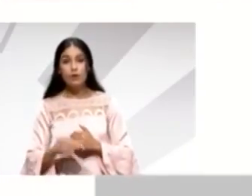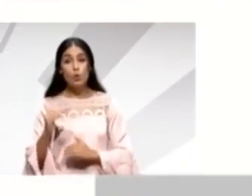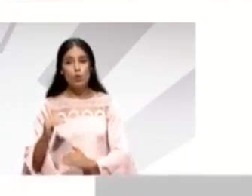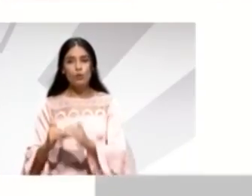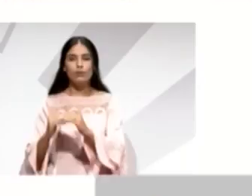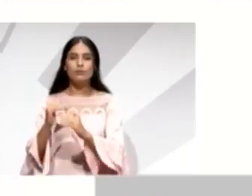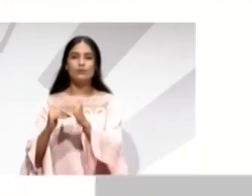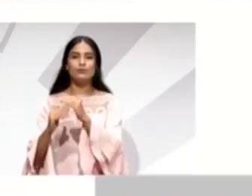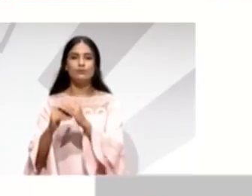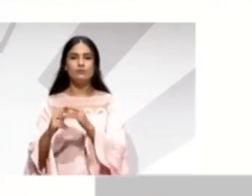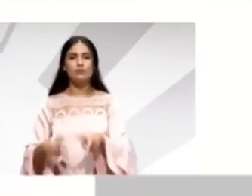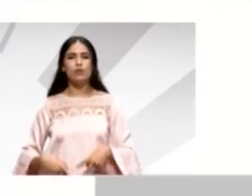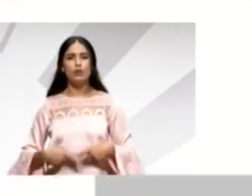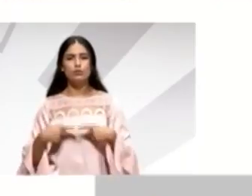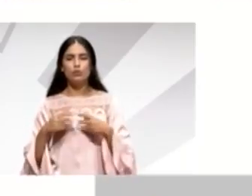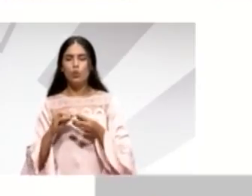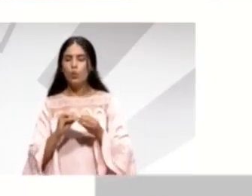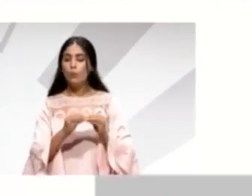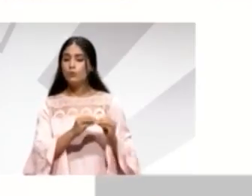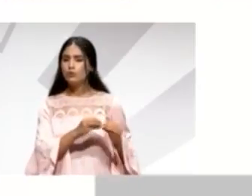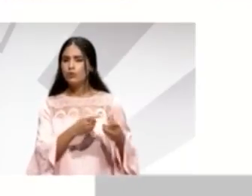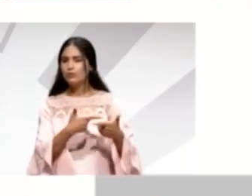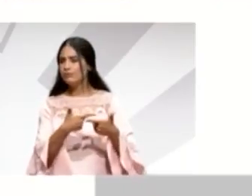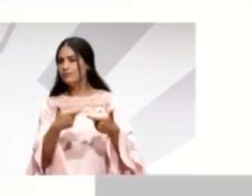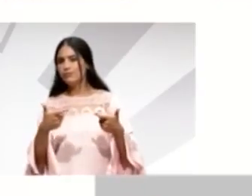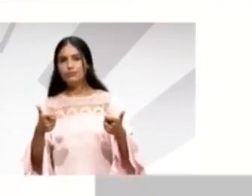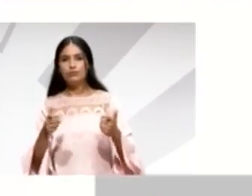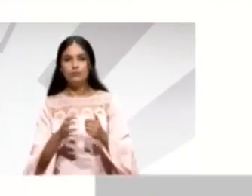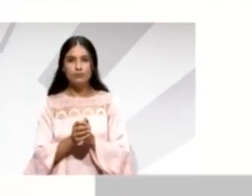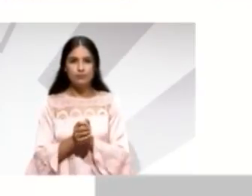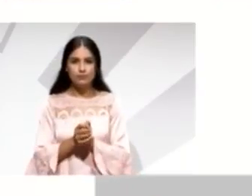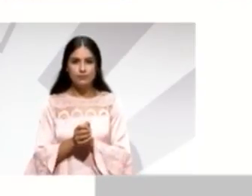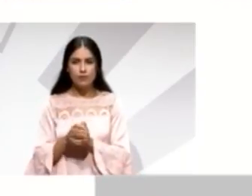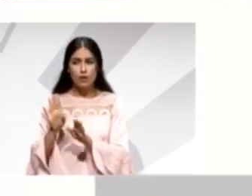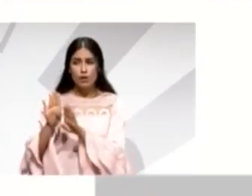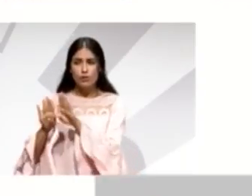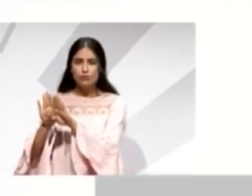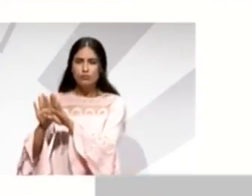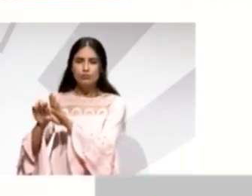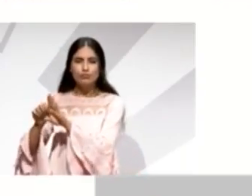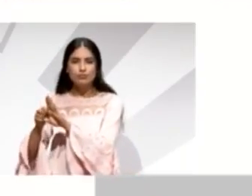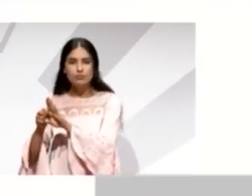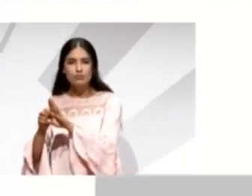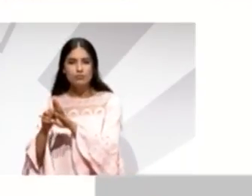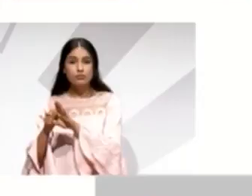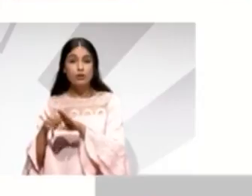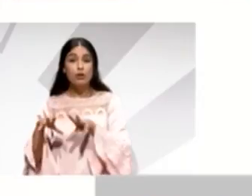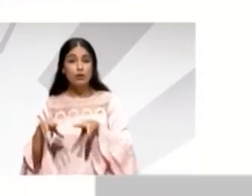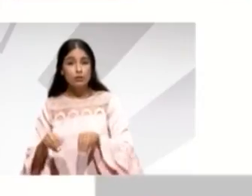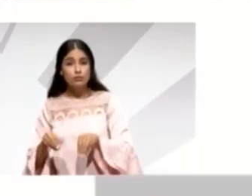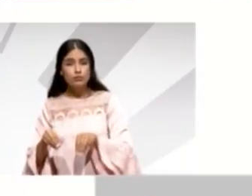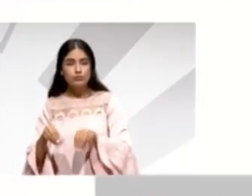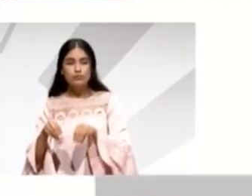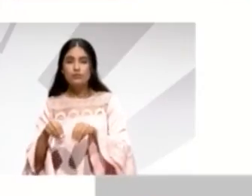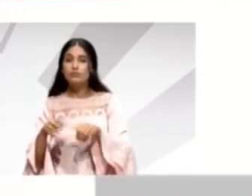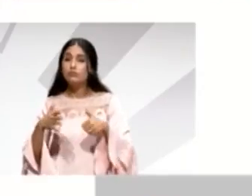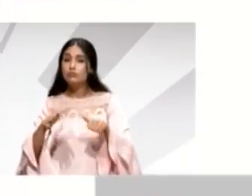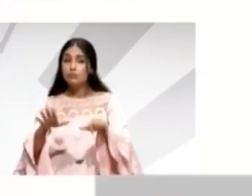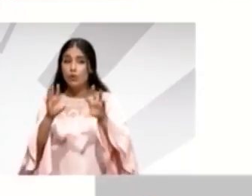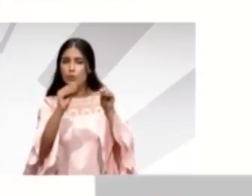يعيشوا فيها المشاكل اللي عاشوها تونس الكل يرينا يعيشوا فيه احياء شعبيه كما في روايه